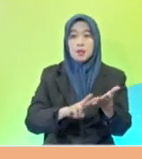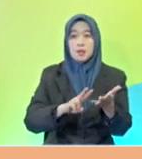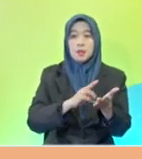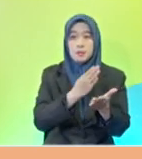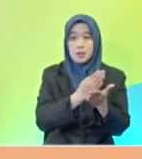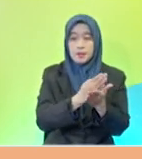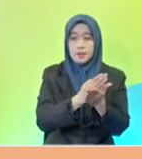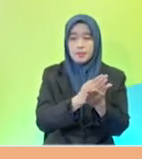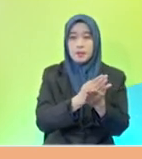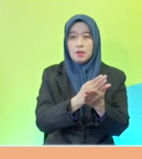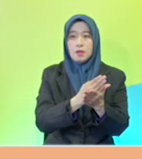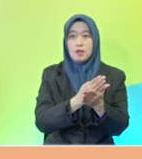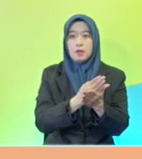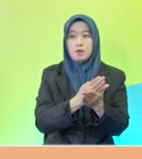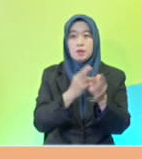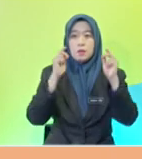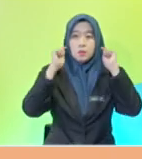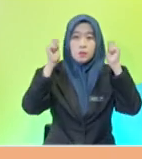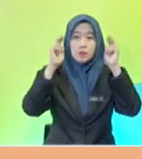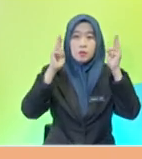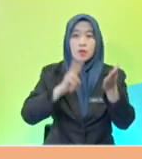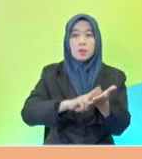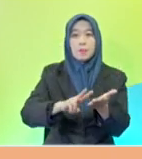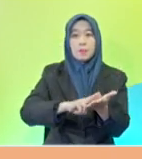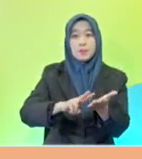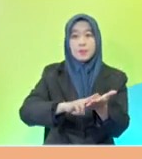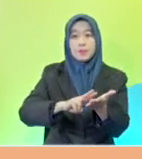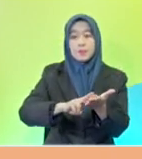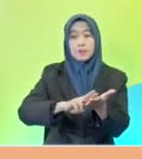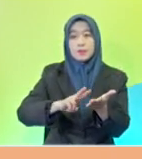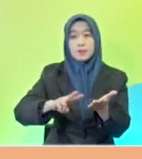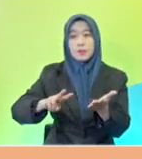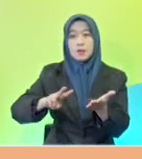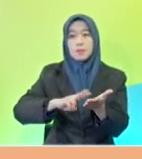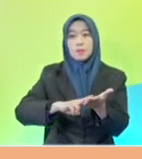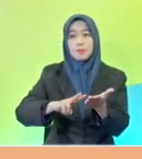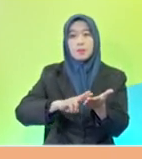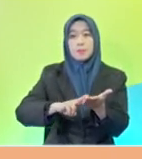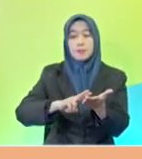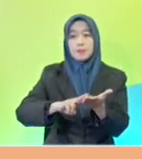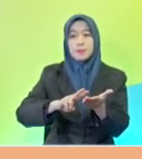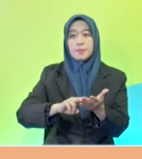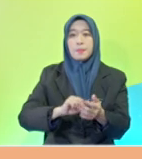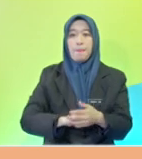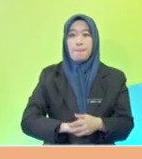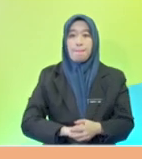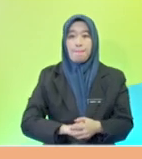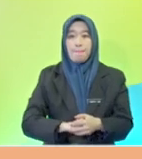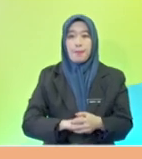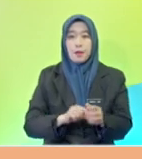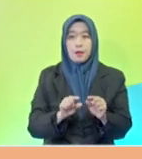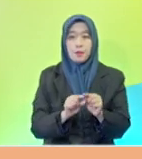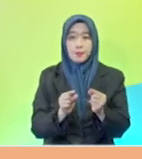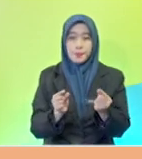Bismillahirrahmanirrahim. Innama yastajibul ladhina yasma'un.